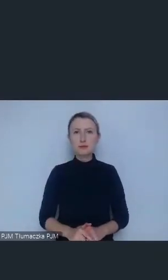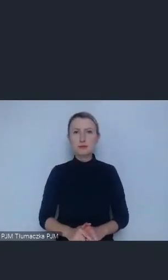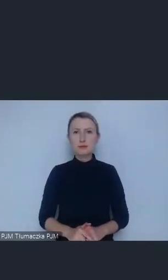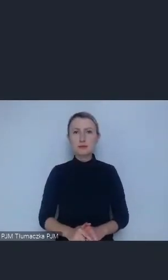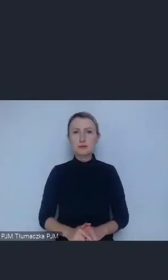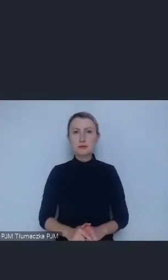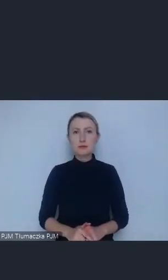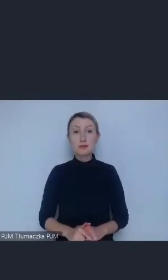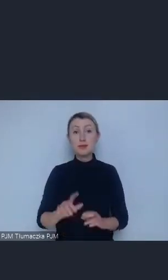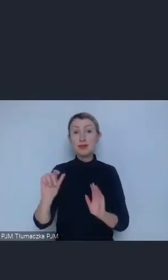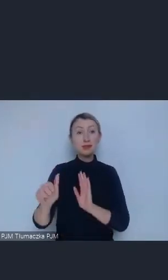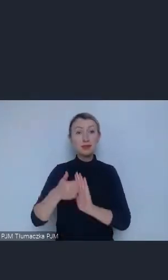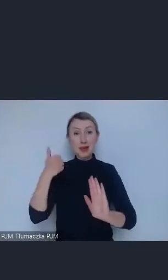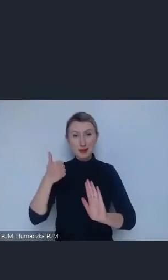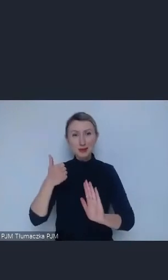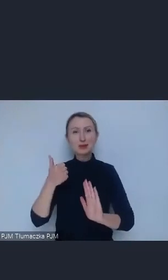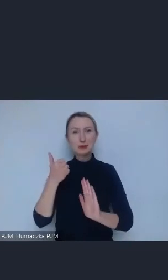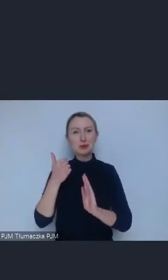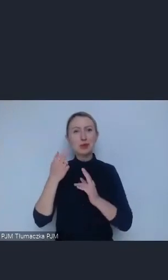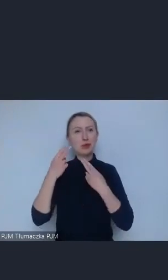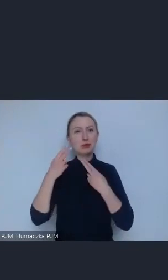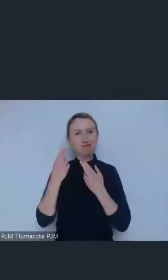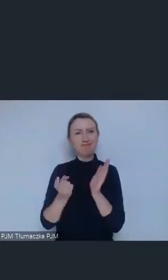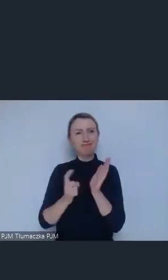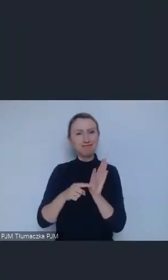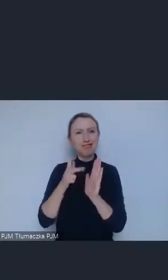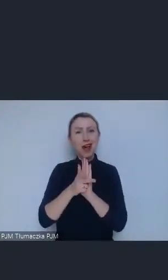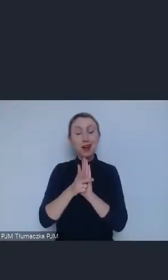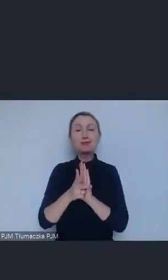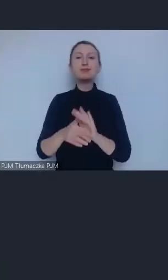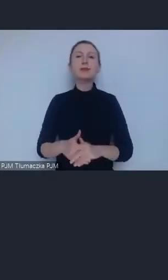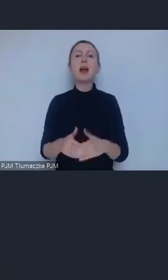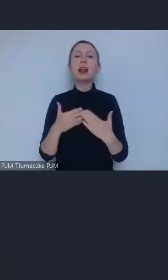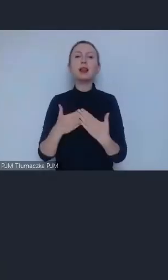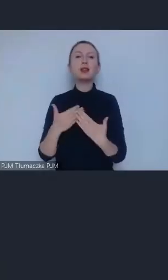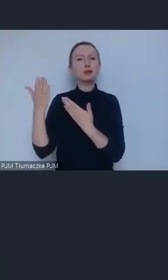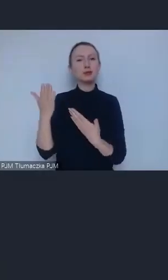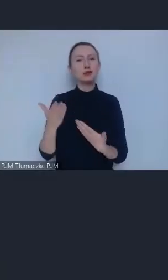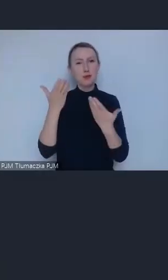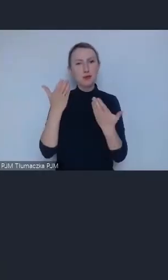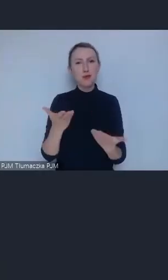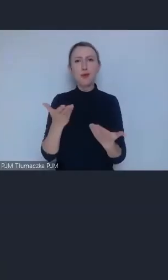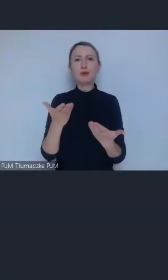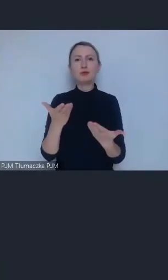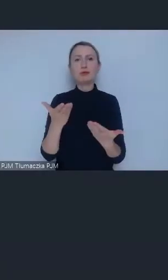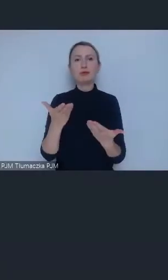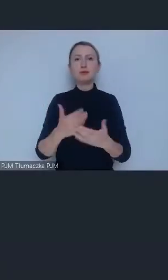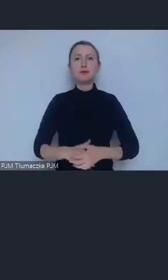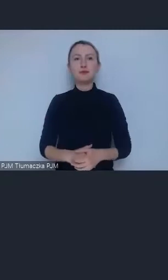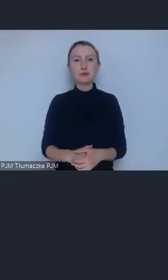Jest pan pierwszy, który się włączył, wobec tego zaproszę pana. Czy